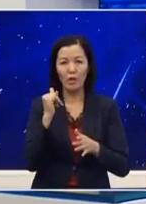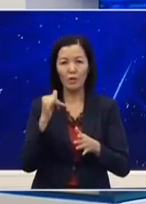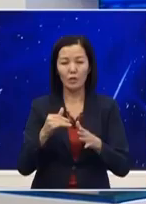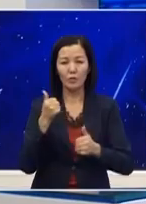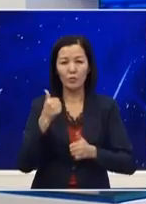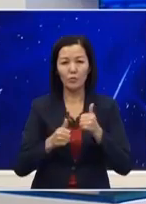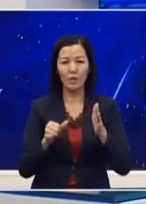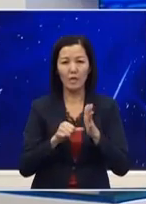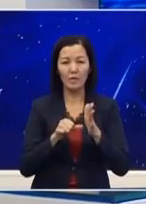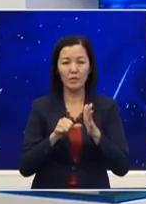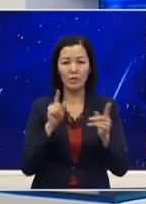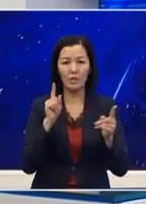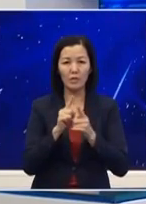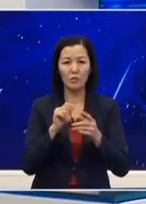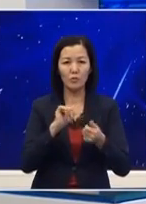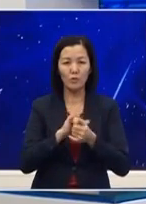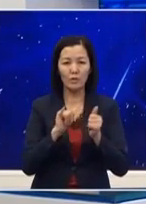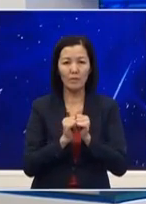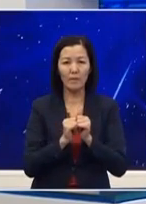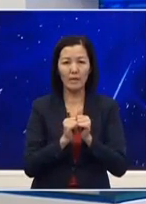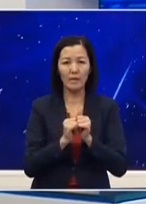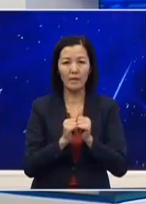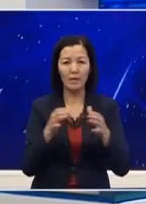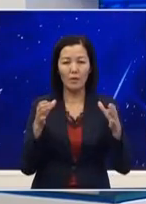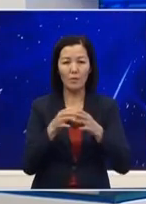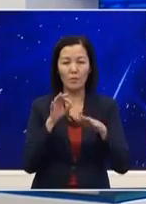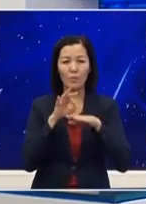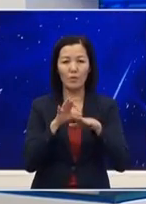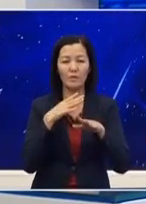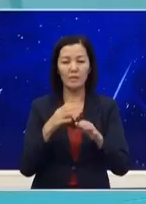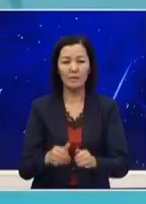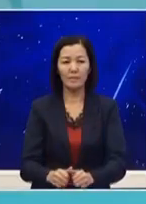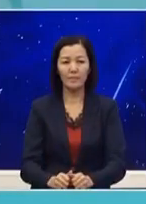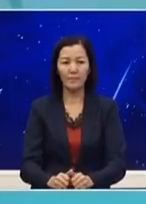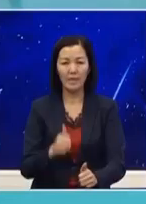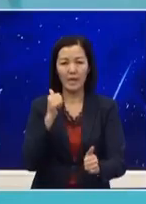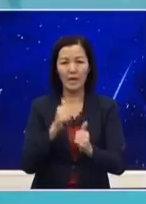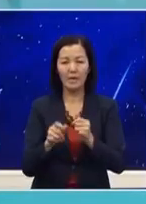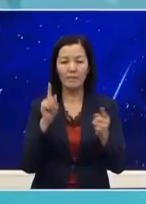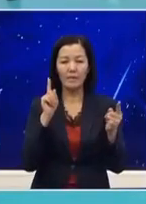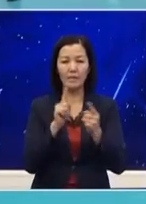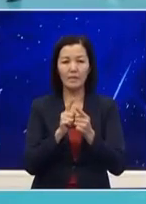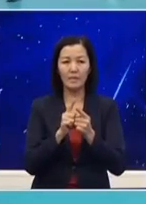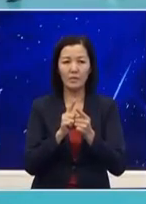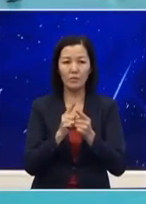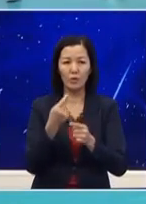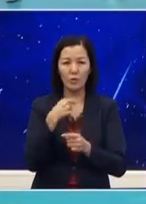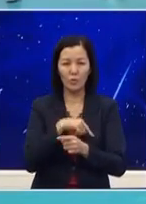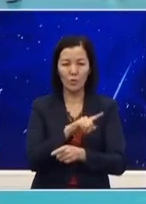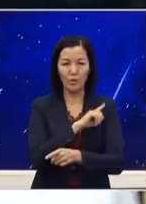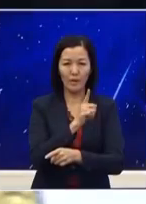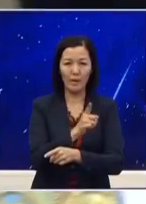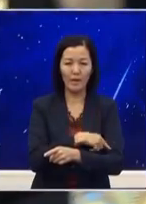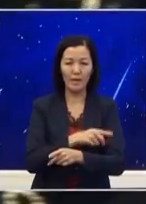Жетісуы турнирдегі 6-шы кездесуін Өскеменнің Алтай 2 клубымен өткізді. Әрбір кездесуге жігерін жанып, рухын қайрап шығатын